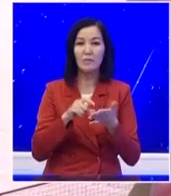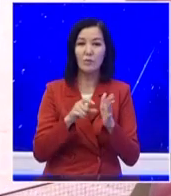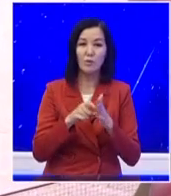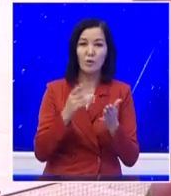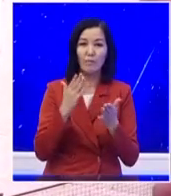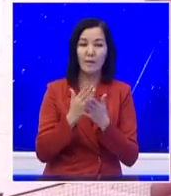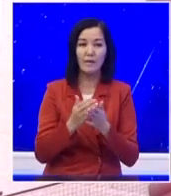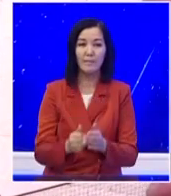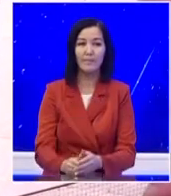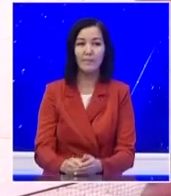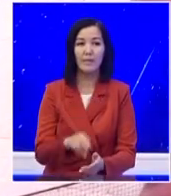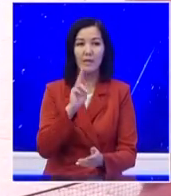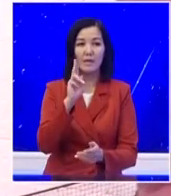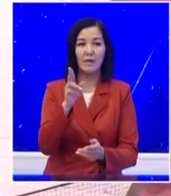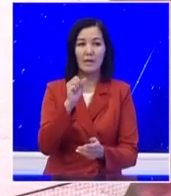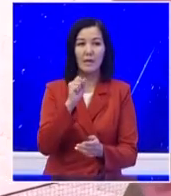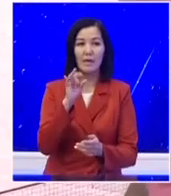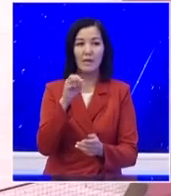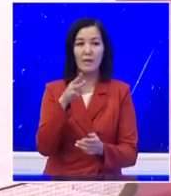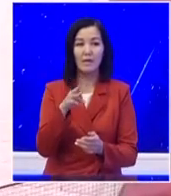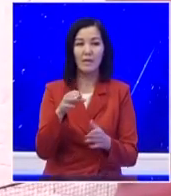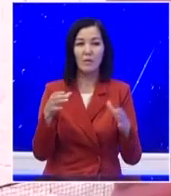келеді. Осында өзге үй алып бергеніне